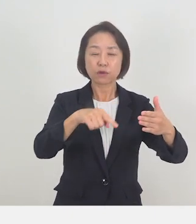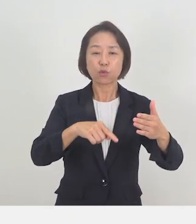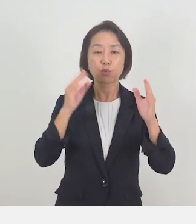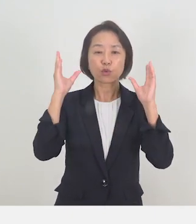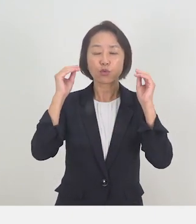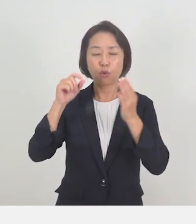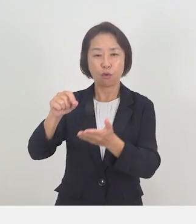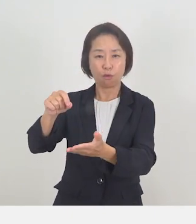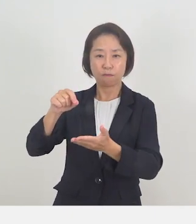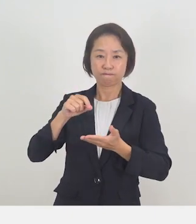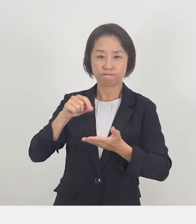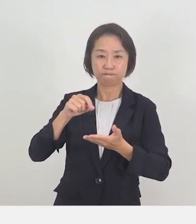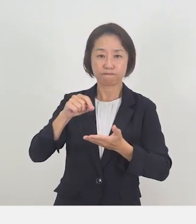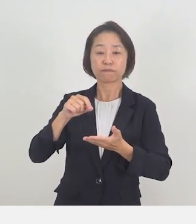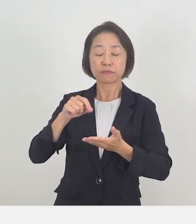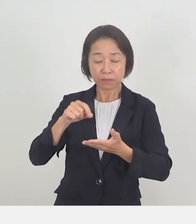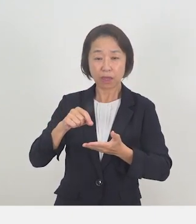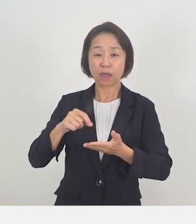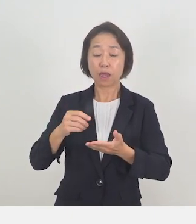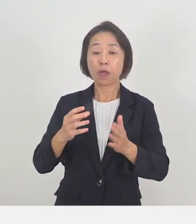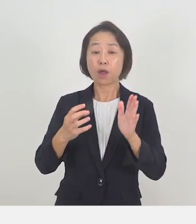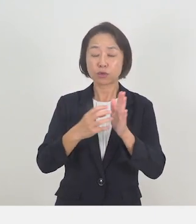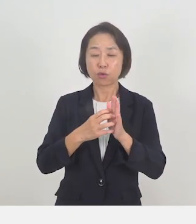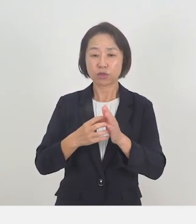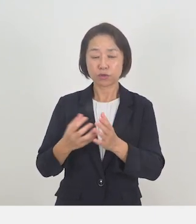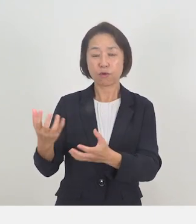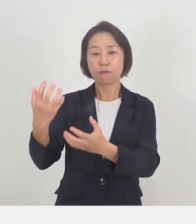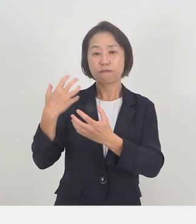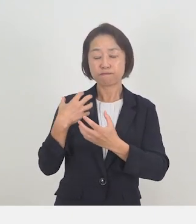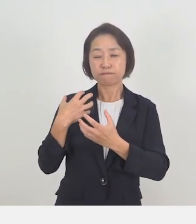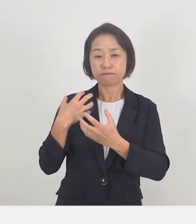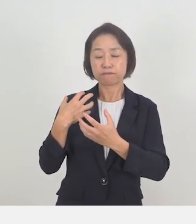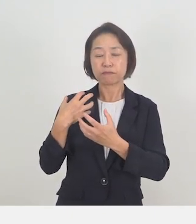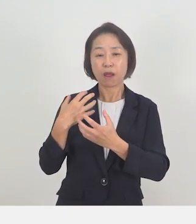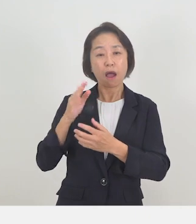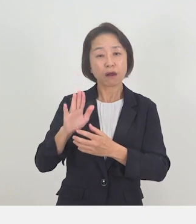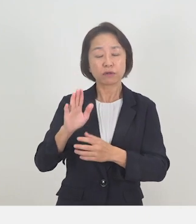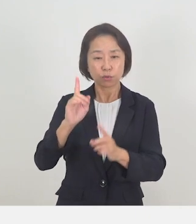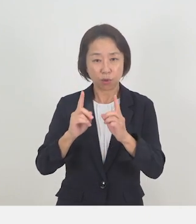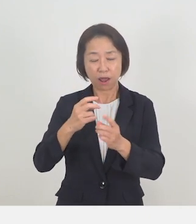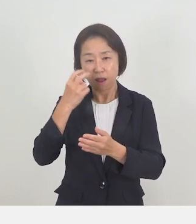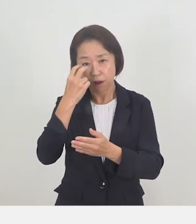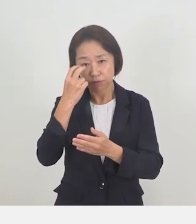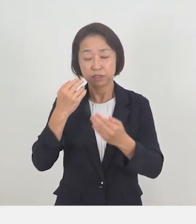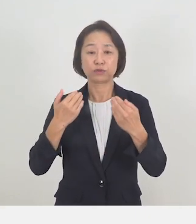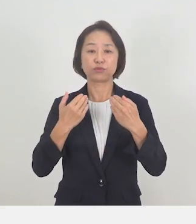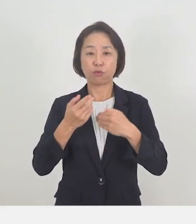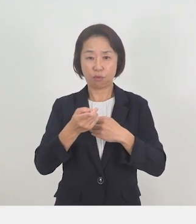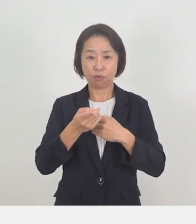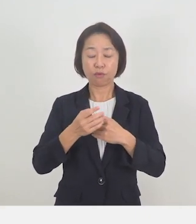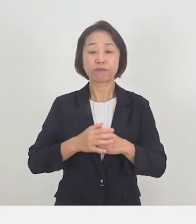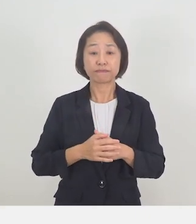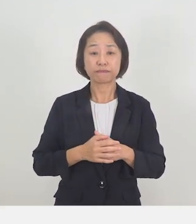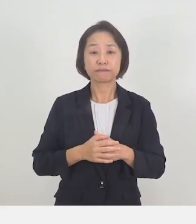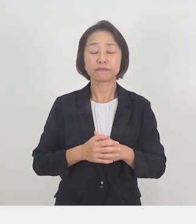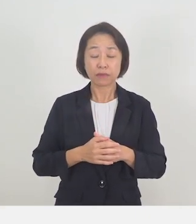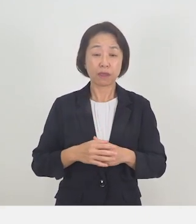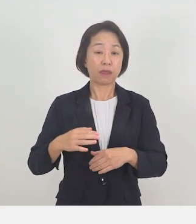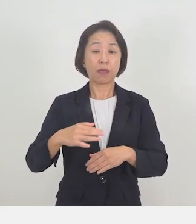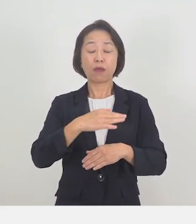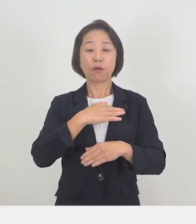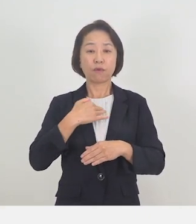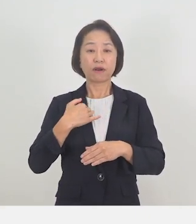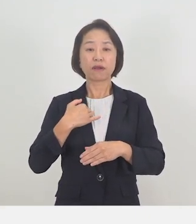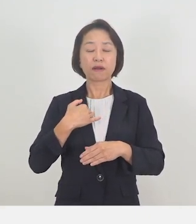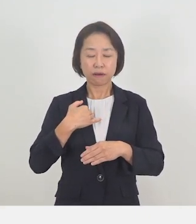を提供し表示を委託する旨を明らかにするよう留意する必要はありますがこれにより仲介事業者は